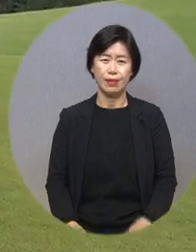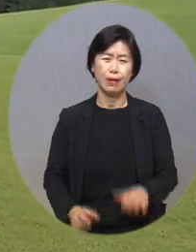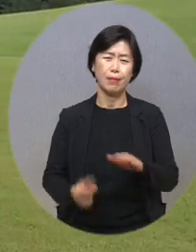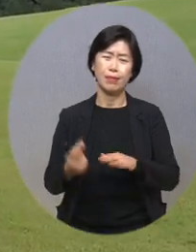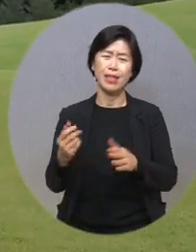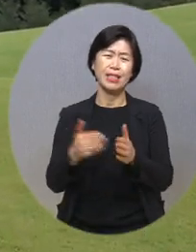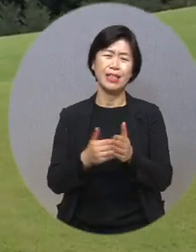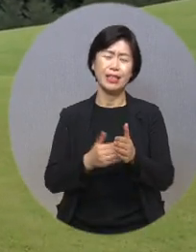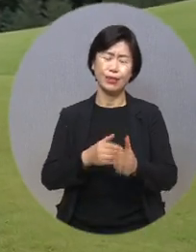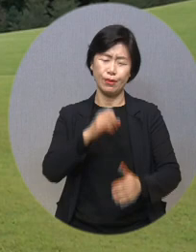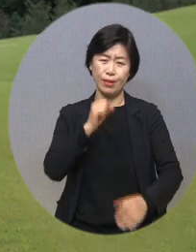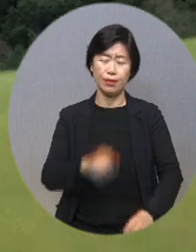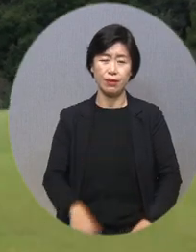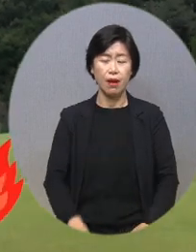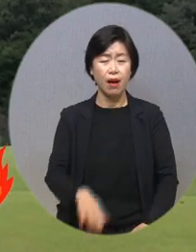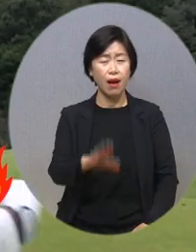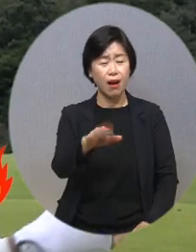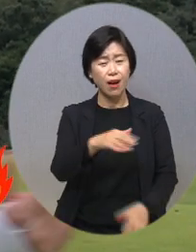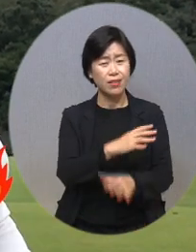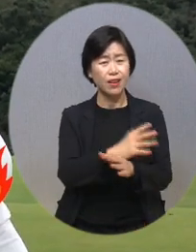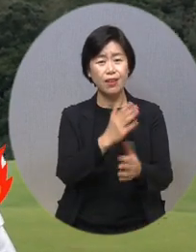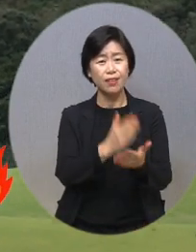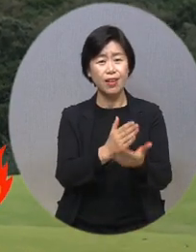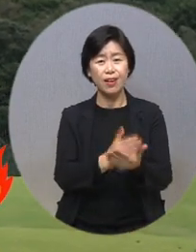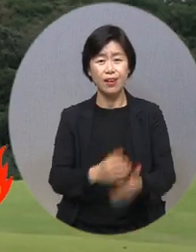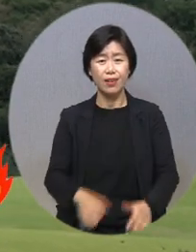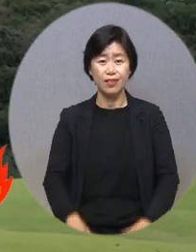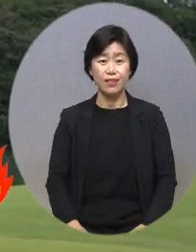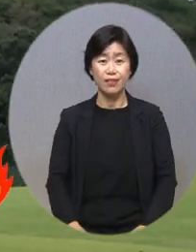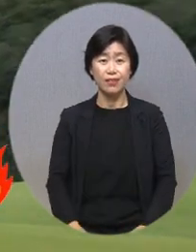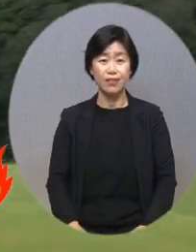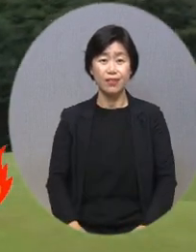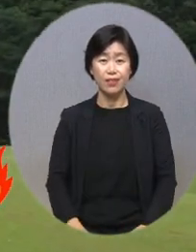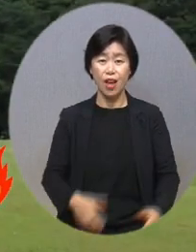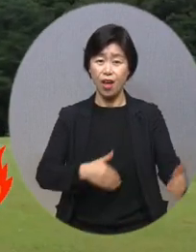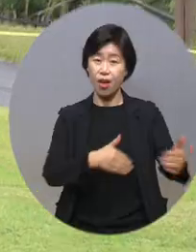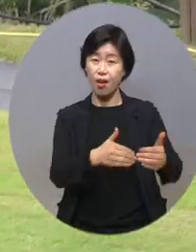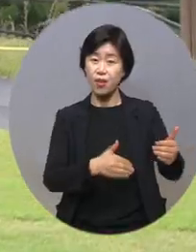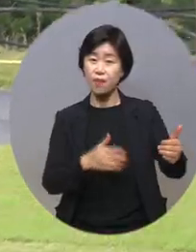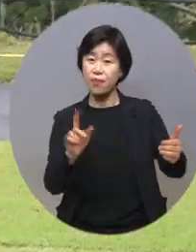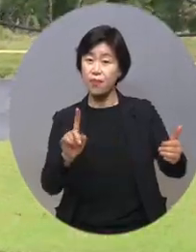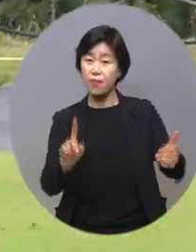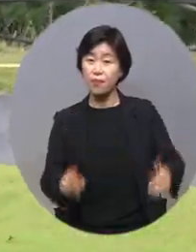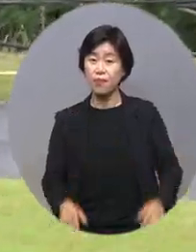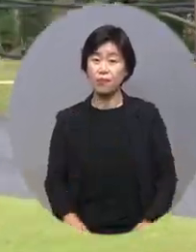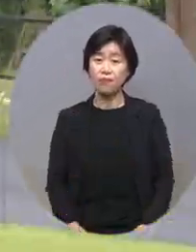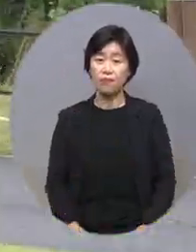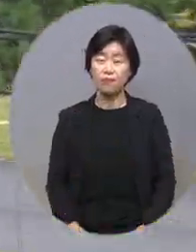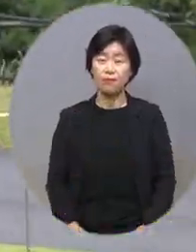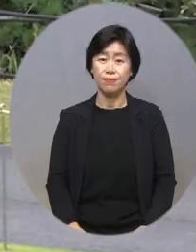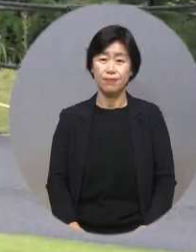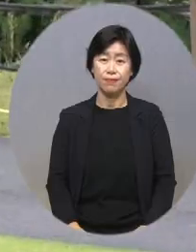오빠, 지금 장난해? 여기 거리가 어떻게 될까요, 캐디님? 보여요?